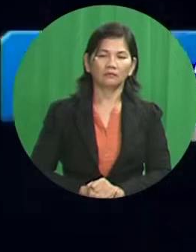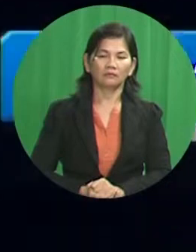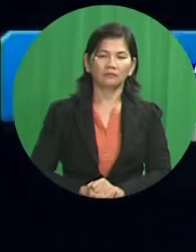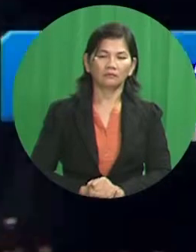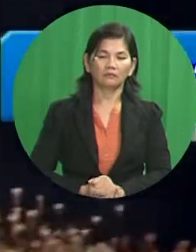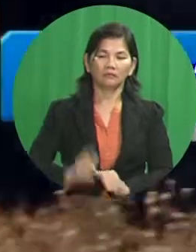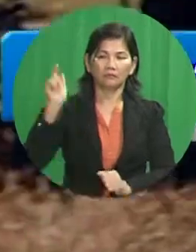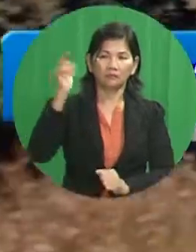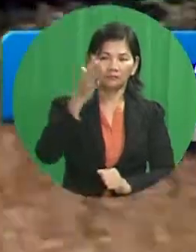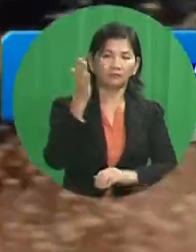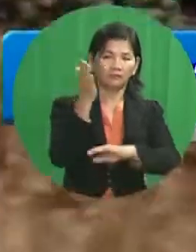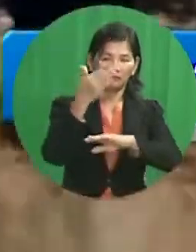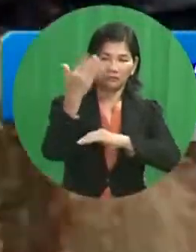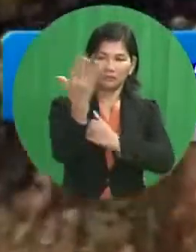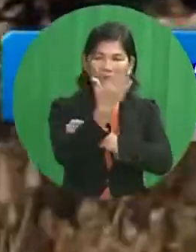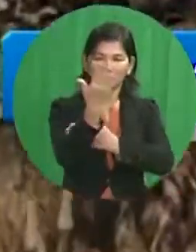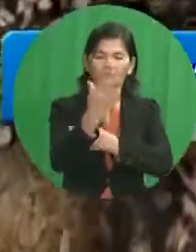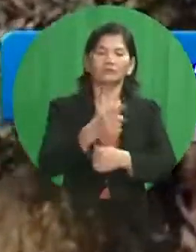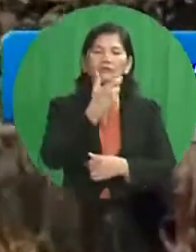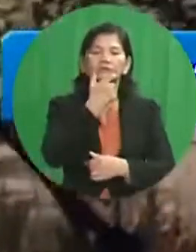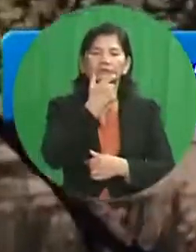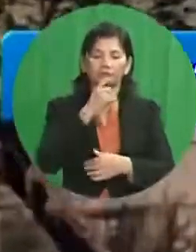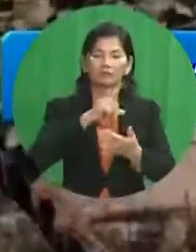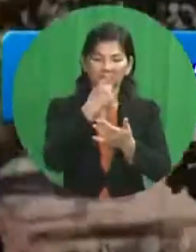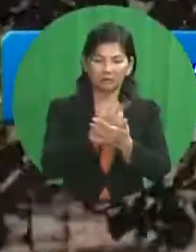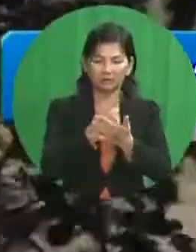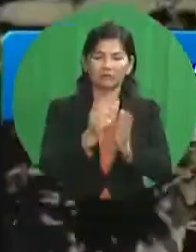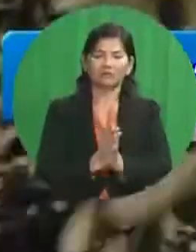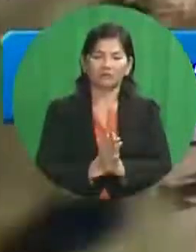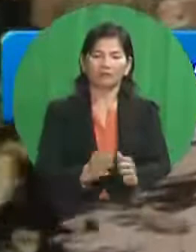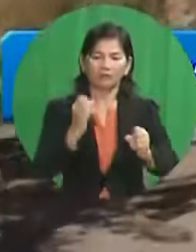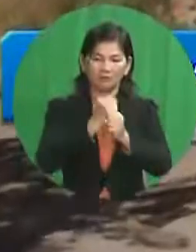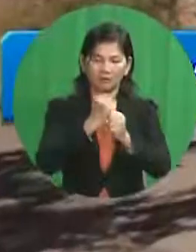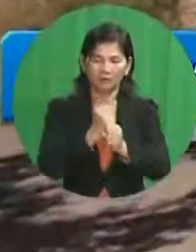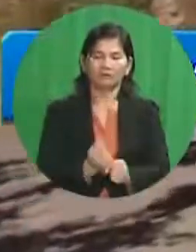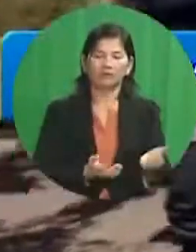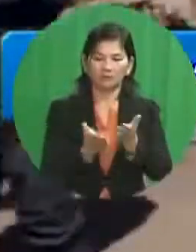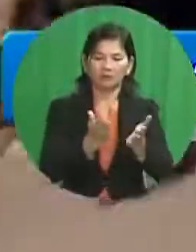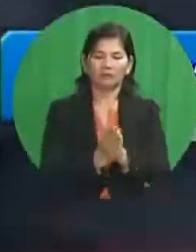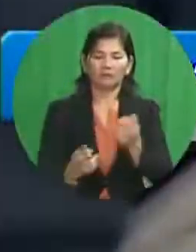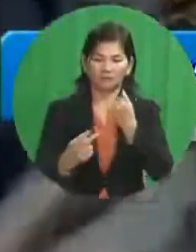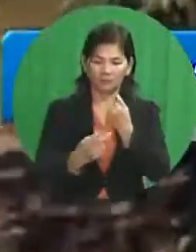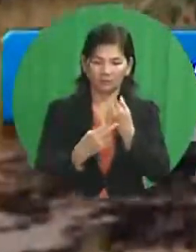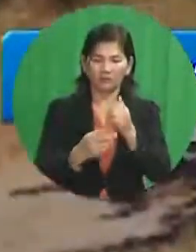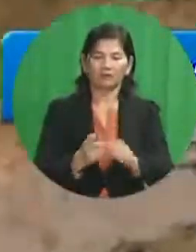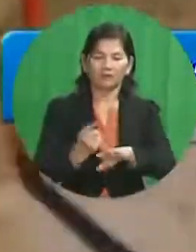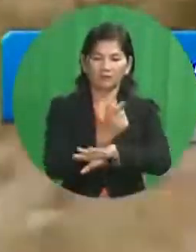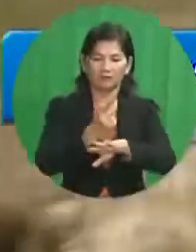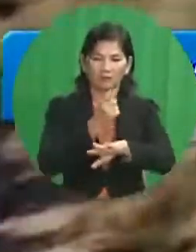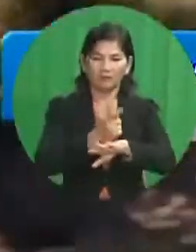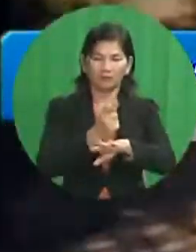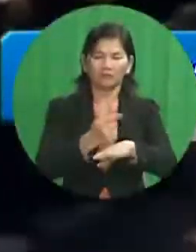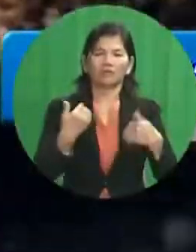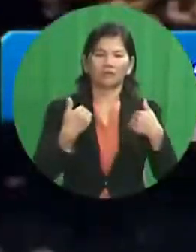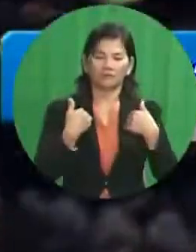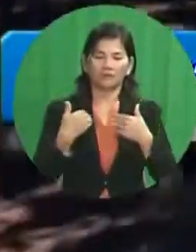រូបភាពពីទូរទស្សន៍ Sky News របស់អង់គ្លេសបានចូលរួមជាមួយនឹងក្រុមការងារផ្តល់សេវាកម្មសង្គ្រោះបន្ទាន់របស់រដ្ឋនៅក្នុង